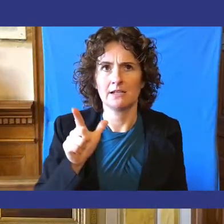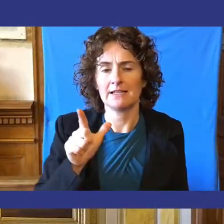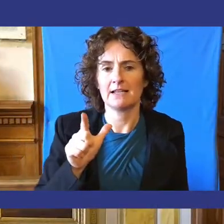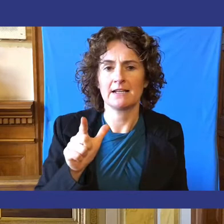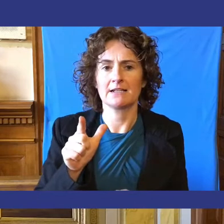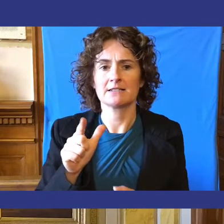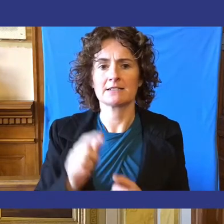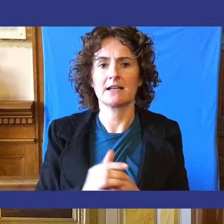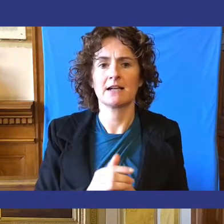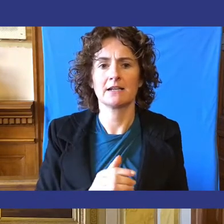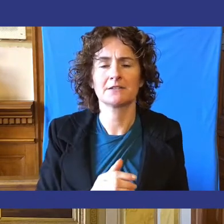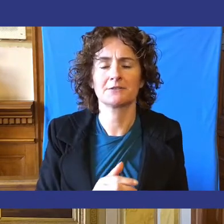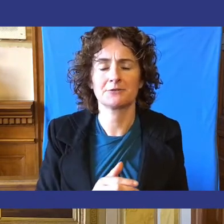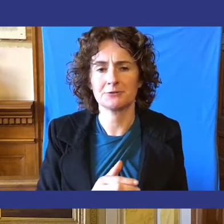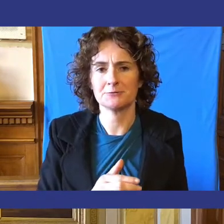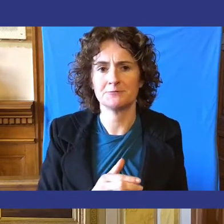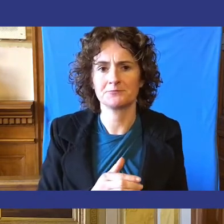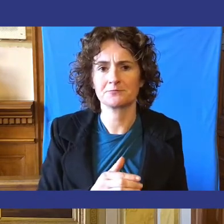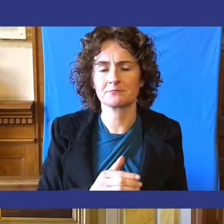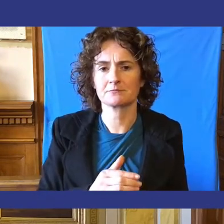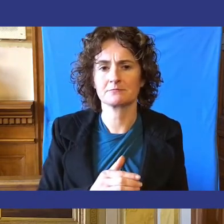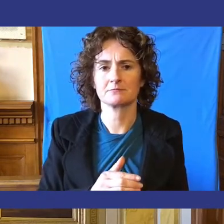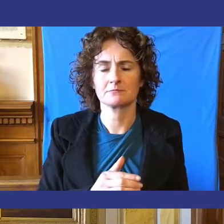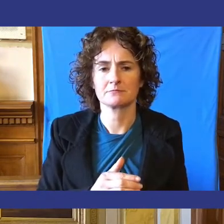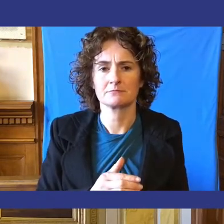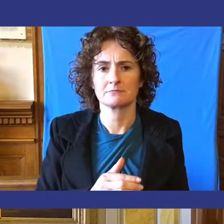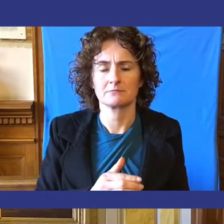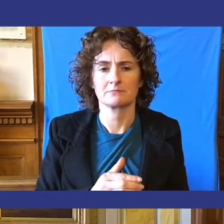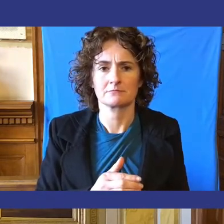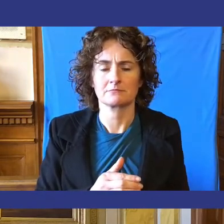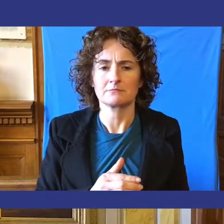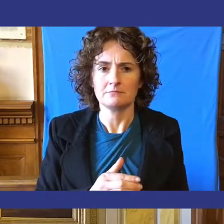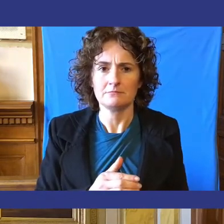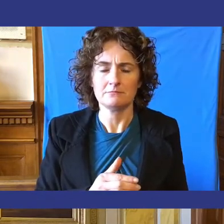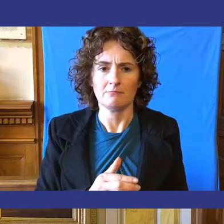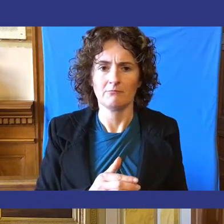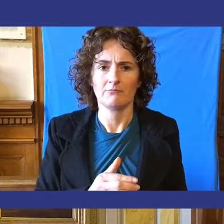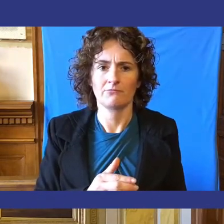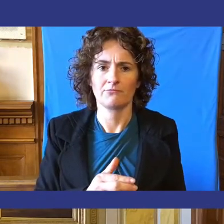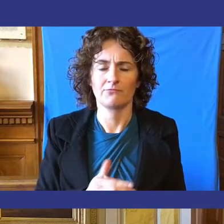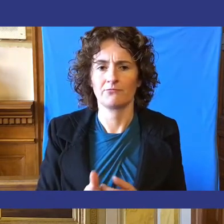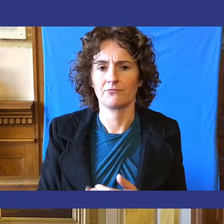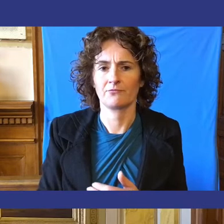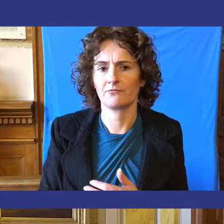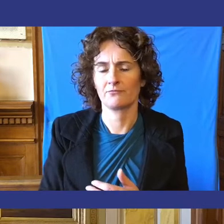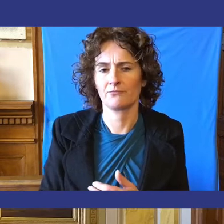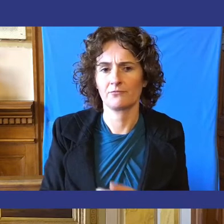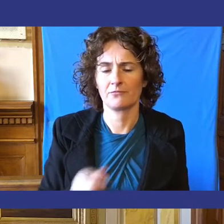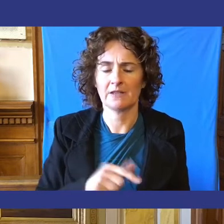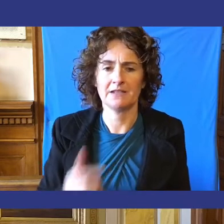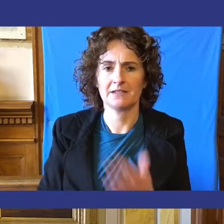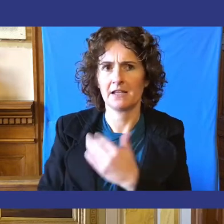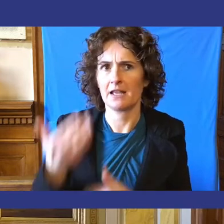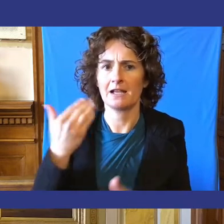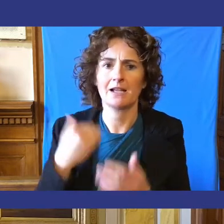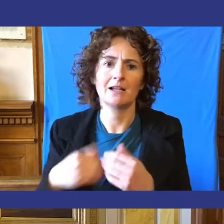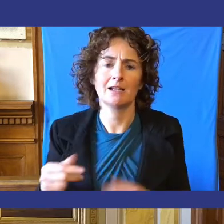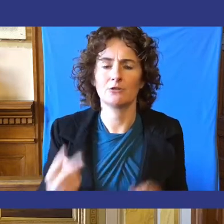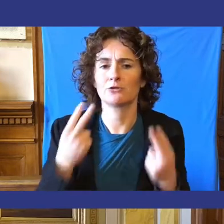érdekkörbe került, bár azelőtt sem volt teljesen független Lázár Jánostól, onnantól kezdve a legfontosabb követelés az volt, hogy